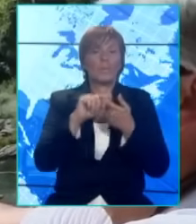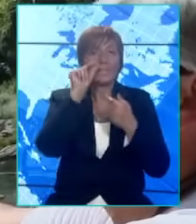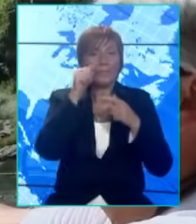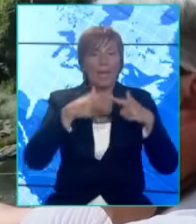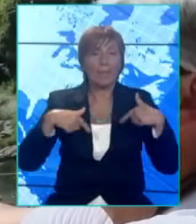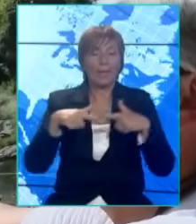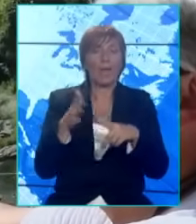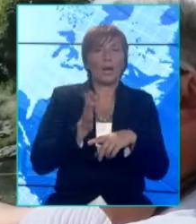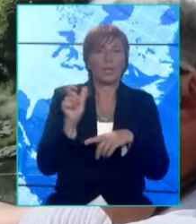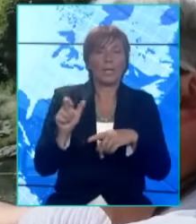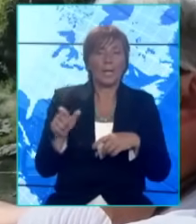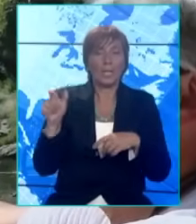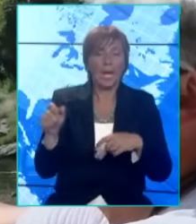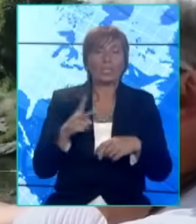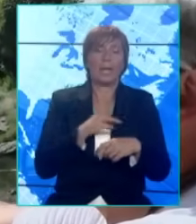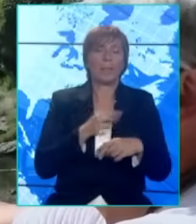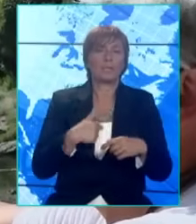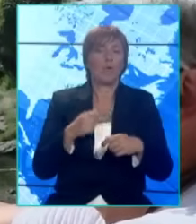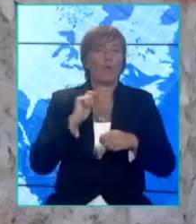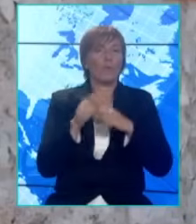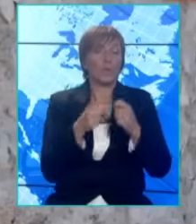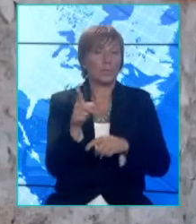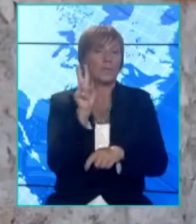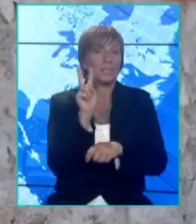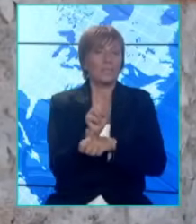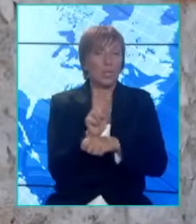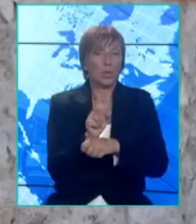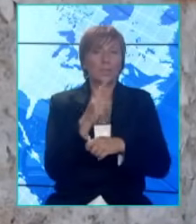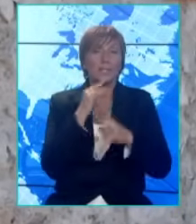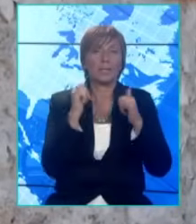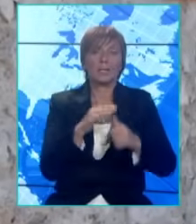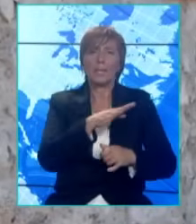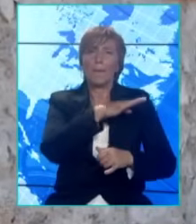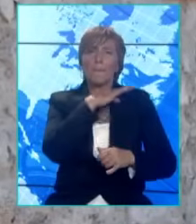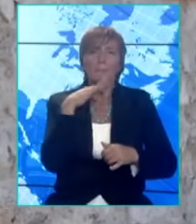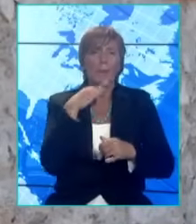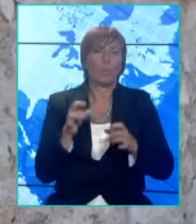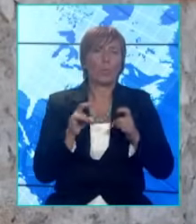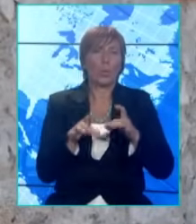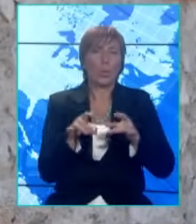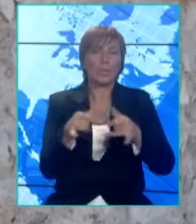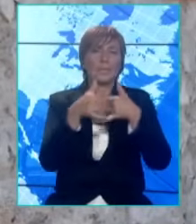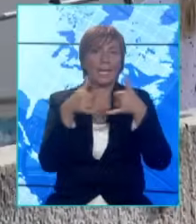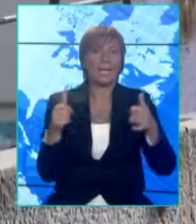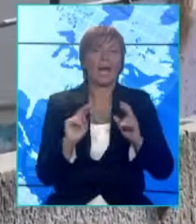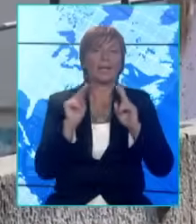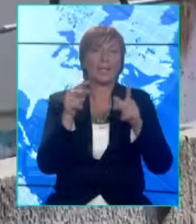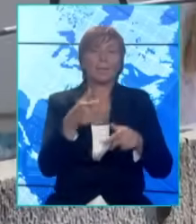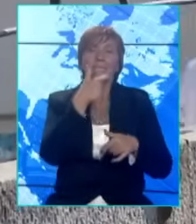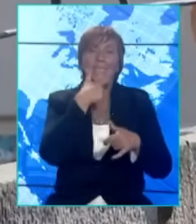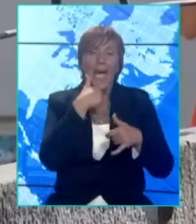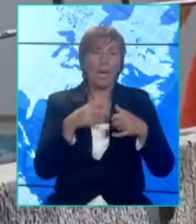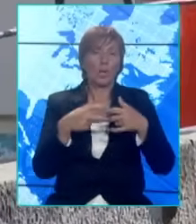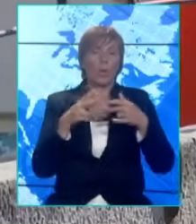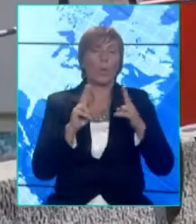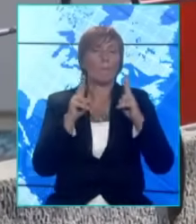znači da on ima svoju funkciju, svjedoci ste i danas, i da su prepune kako ulice grada Mostara, stare gradske jezgre, tako